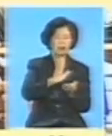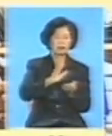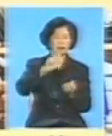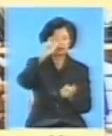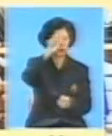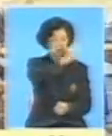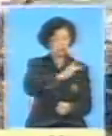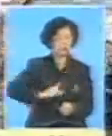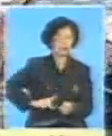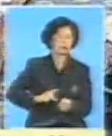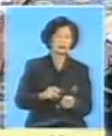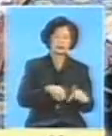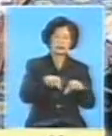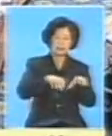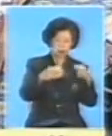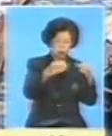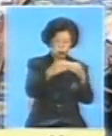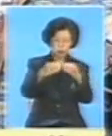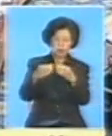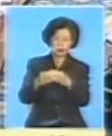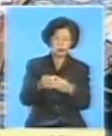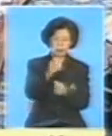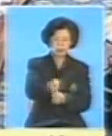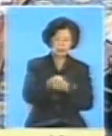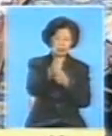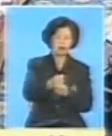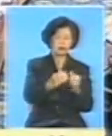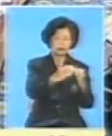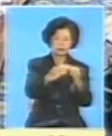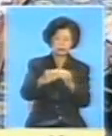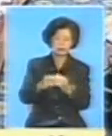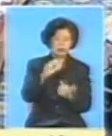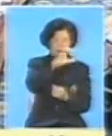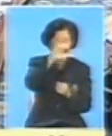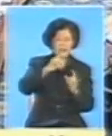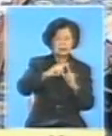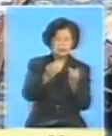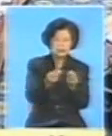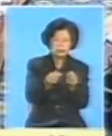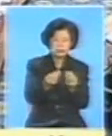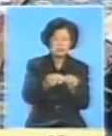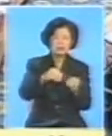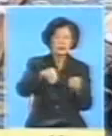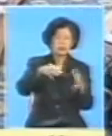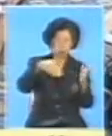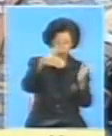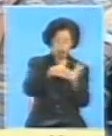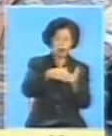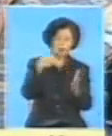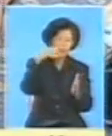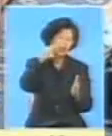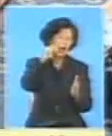ให้ชาวนาชาวไร่จัดกลุ่มไปเป็นกลุ่มที่ไม่มีที่ดินทำกินก็จัดกลุ่มมาแล้วรัฐหาที่ดินให้เป็นที่ดินส่วนกลางให้เขาไปทำให้มีน้ำส่งเส